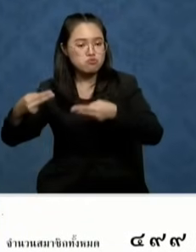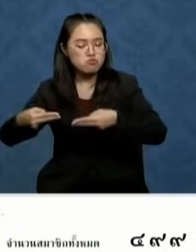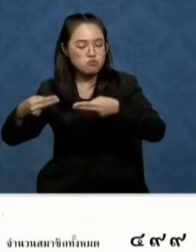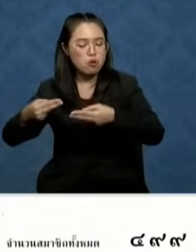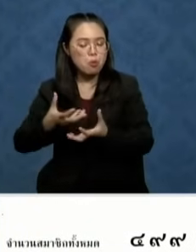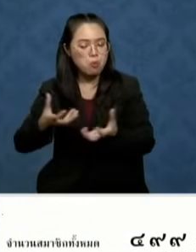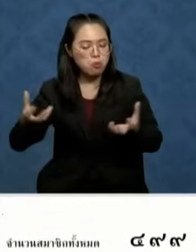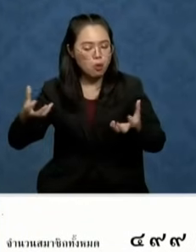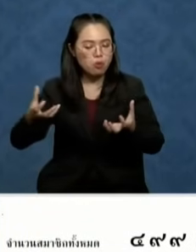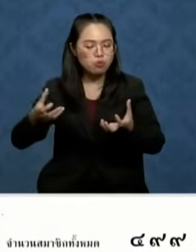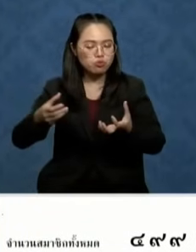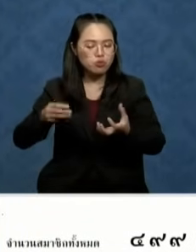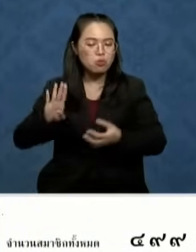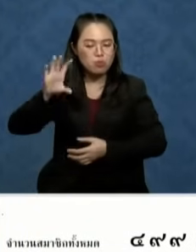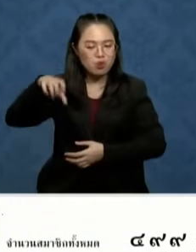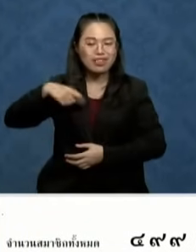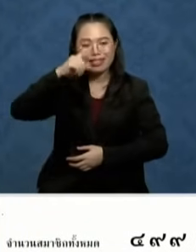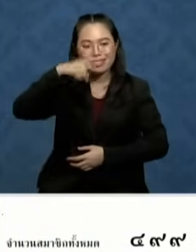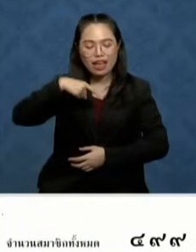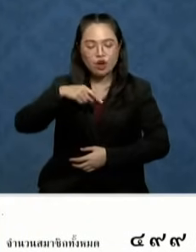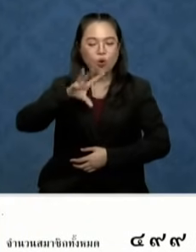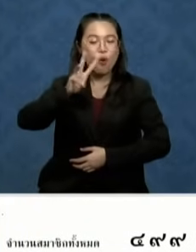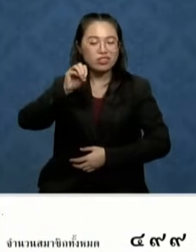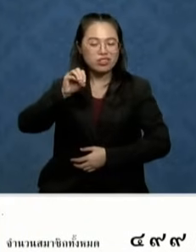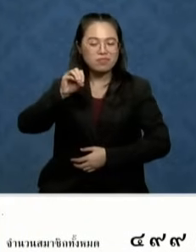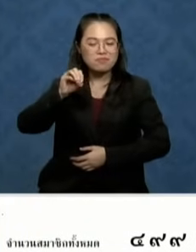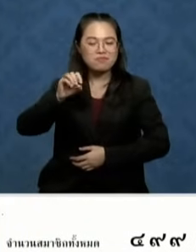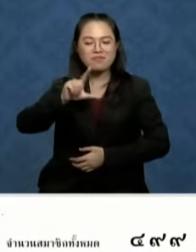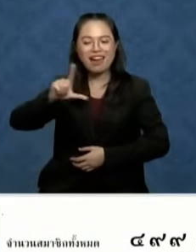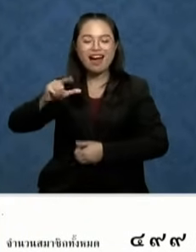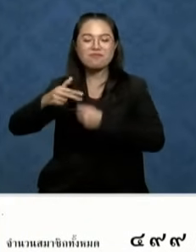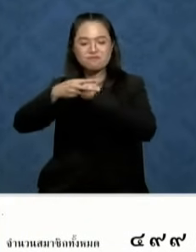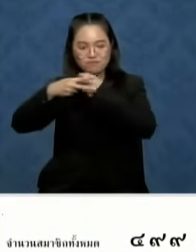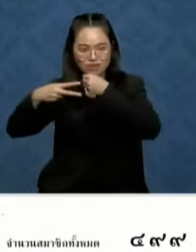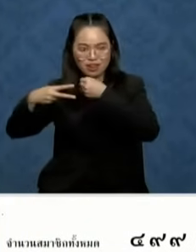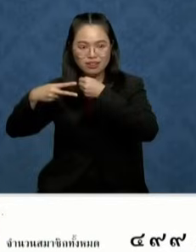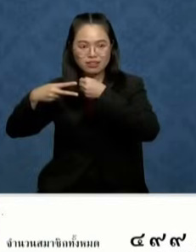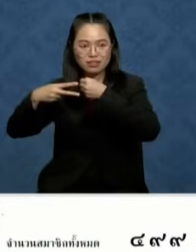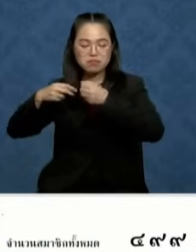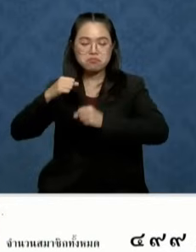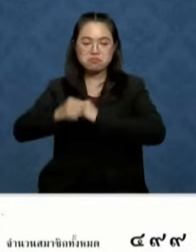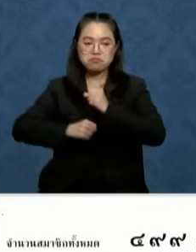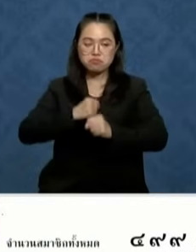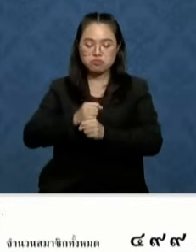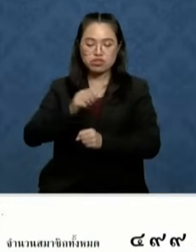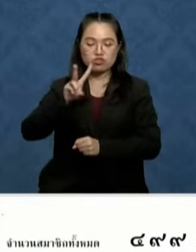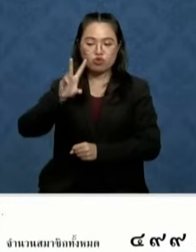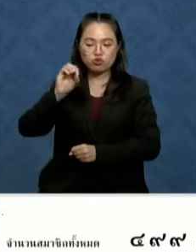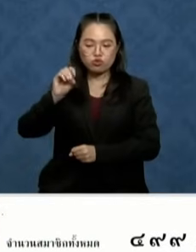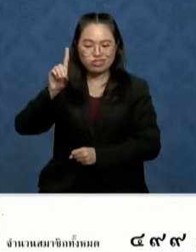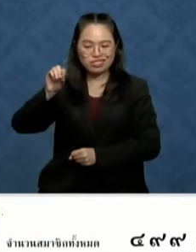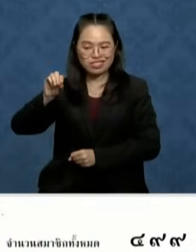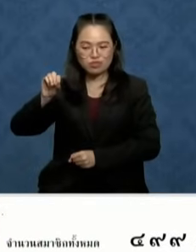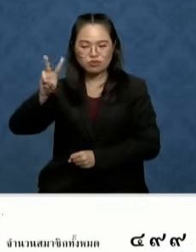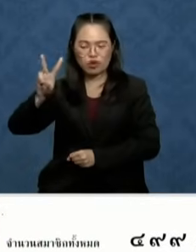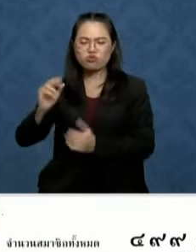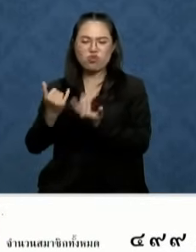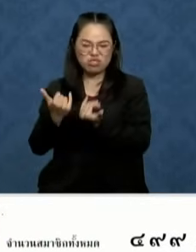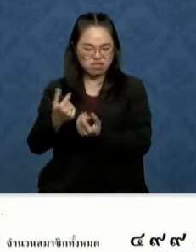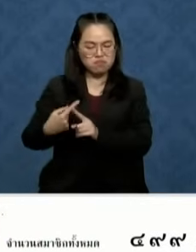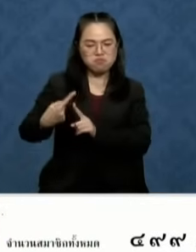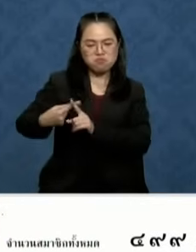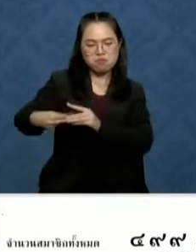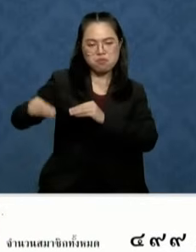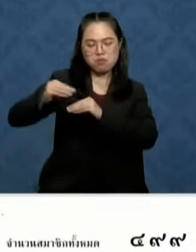ไทยนะฮะเดิมเนี่ยคือ60ล้านเหรียญสหรัฐในปีงบประมาณ22นะฮะปรากฏว่าเพิ่มขึ้นนะครับ 100% นะเ